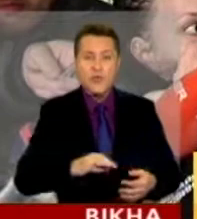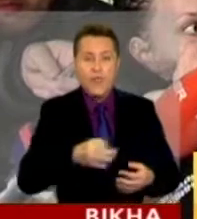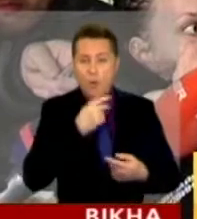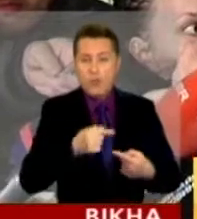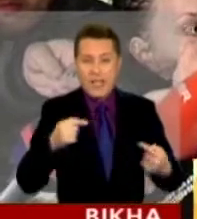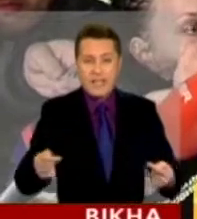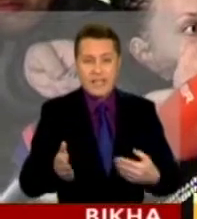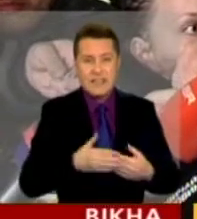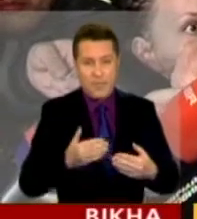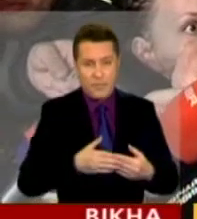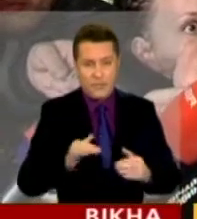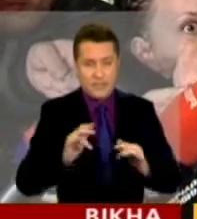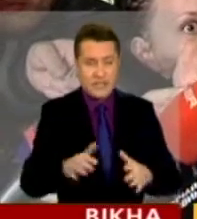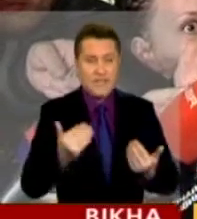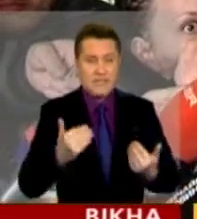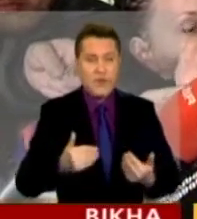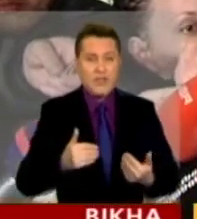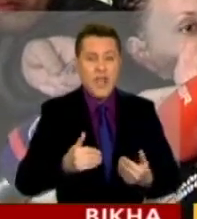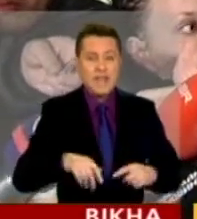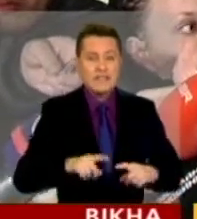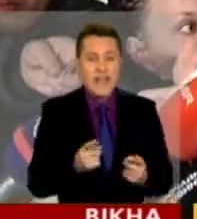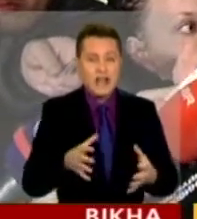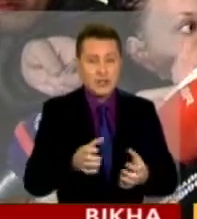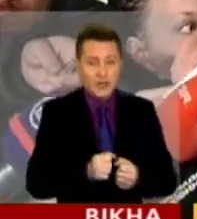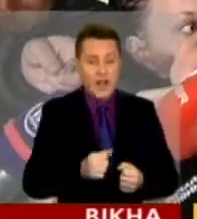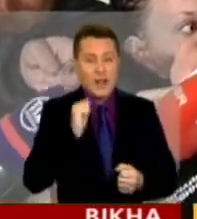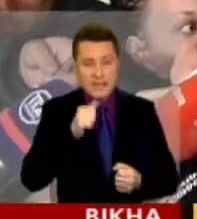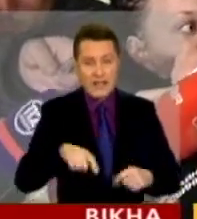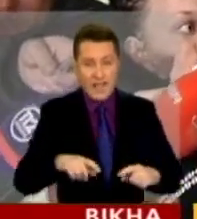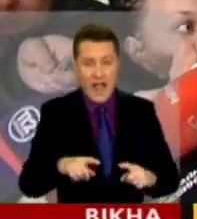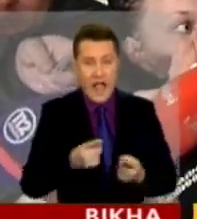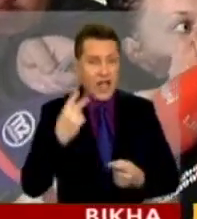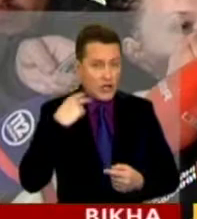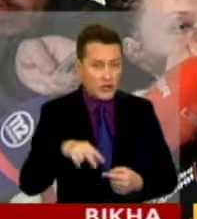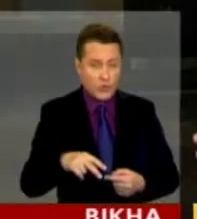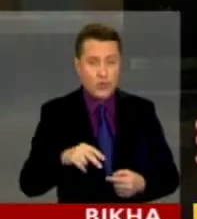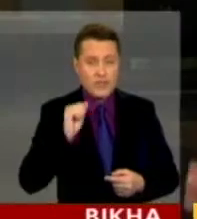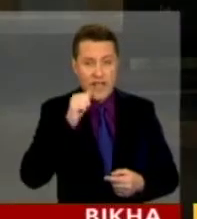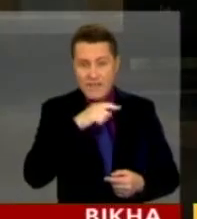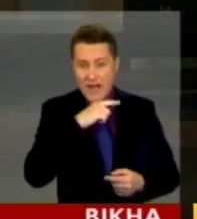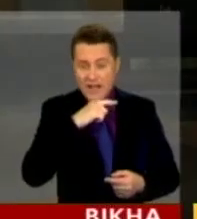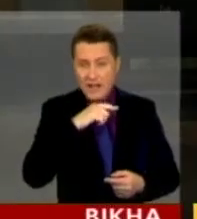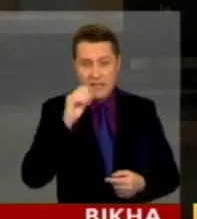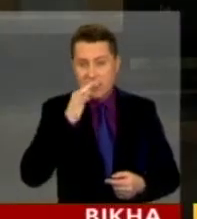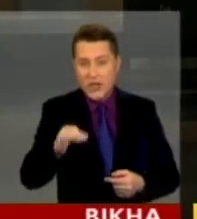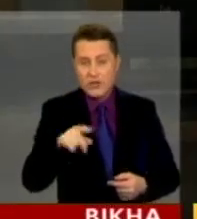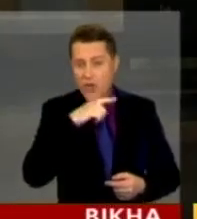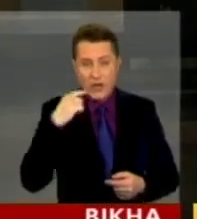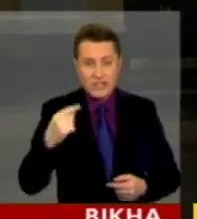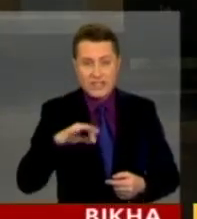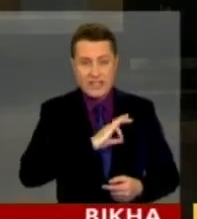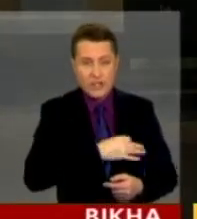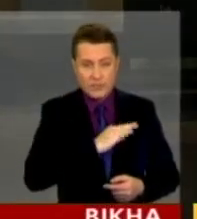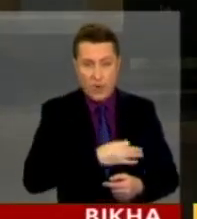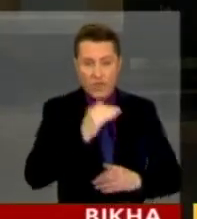захід. Сьогодні не арештували, завтра арештують. Завтра скажуть, що я російський шпіон і арештую. Вже ввечері після засідання суду